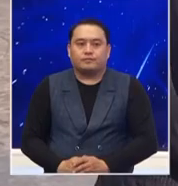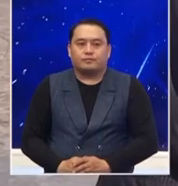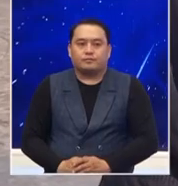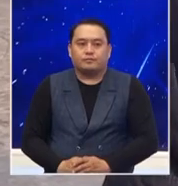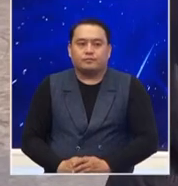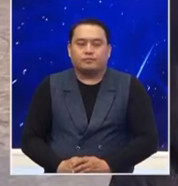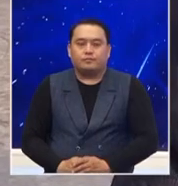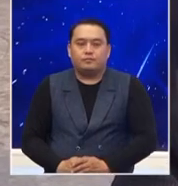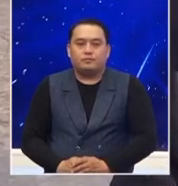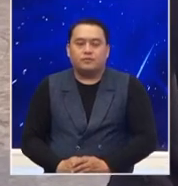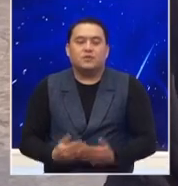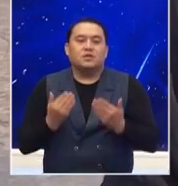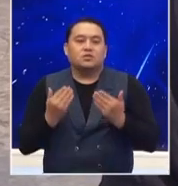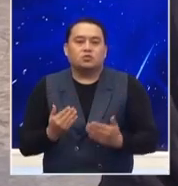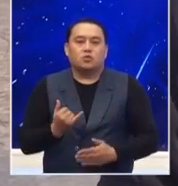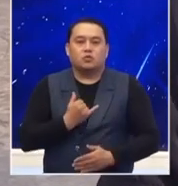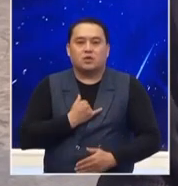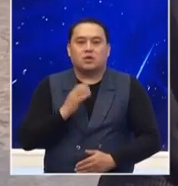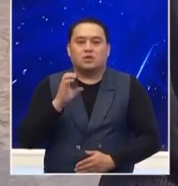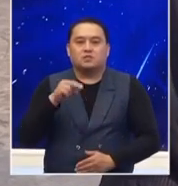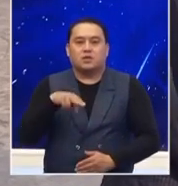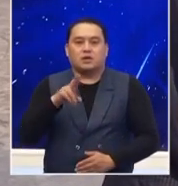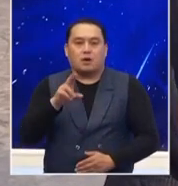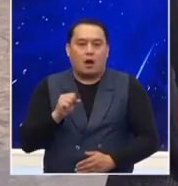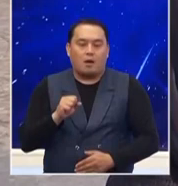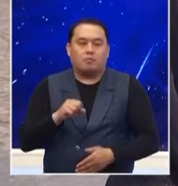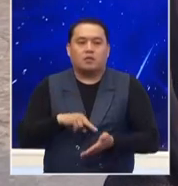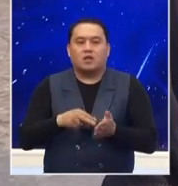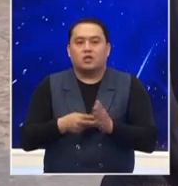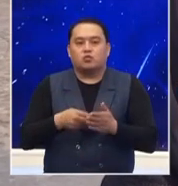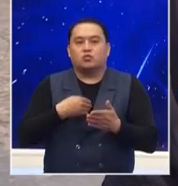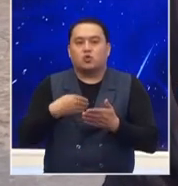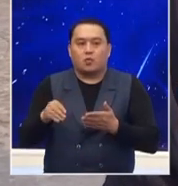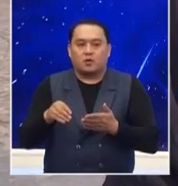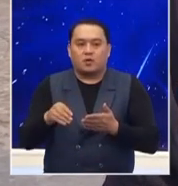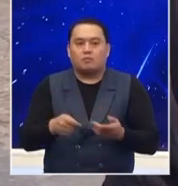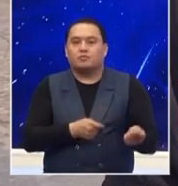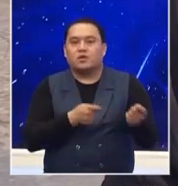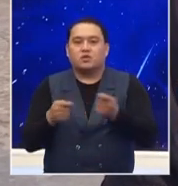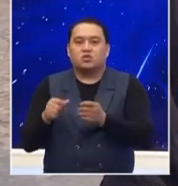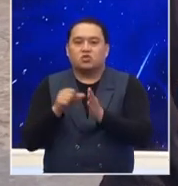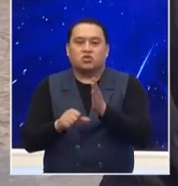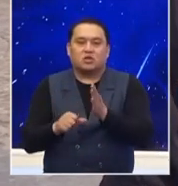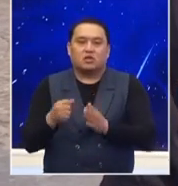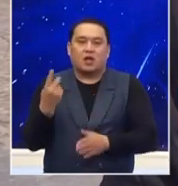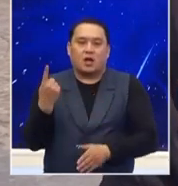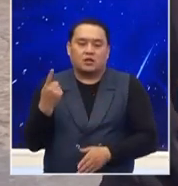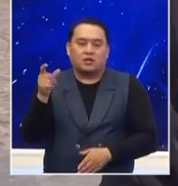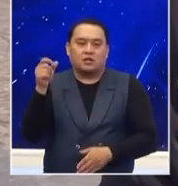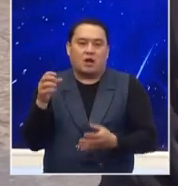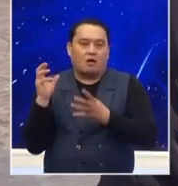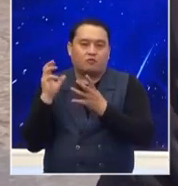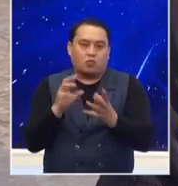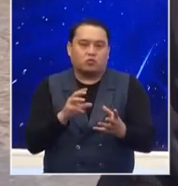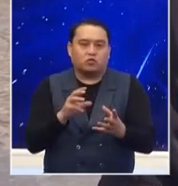На сегодняшний день через ДИСУ СПК мы планируем закупать перевозчики 61 автобус. Мы заявку